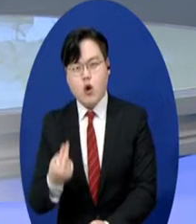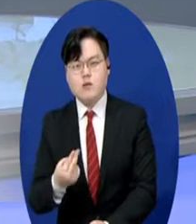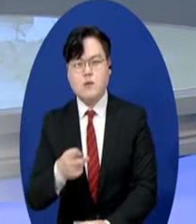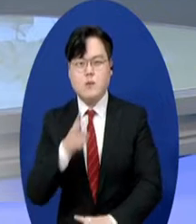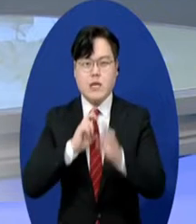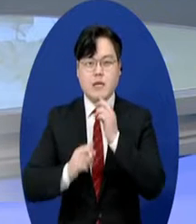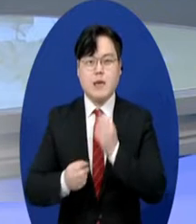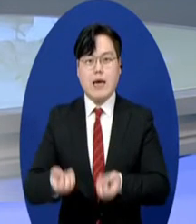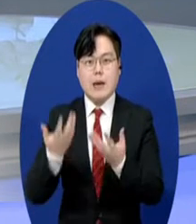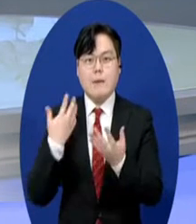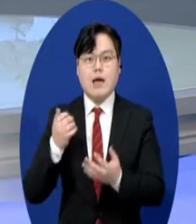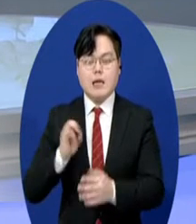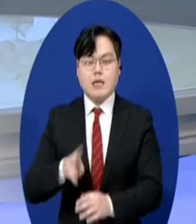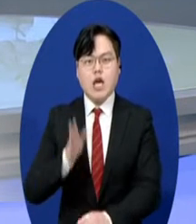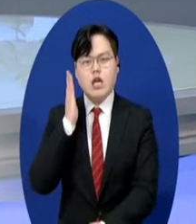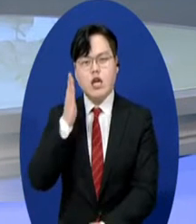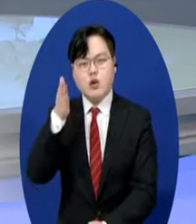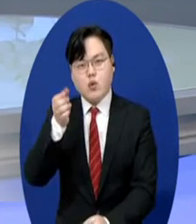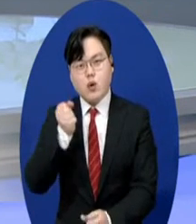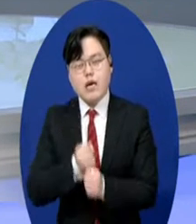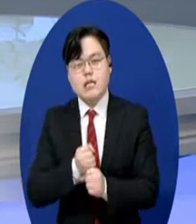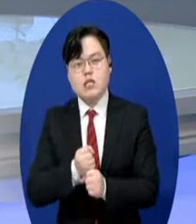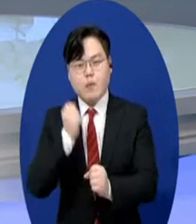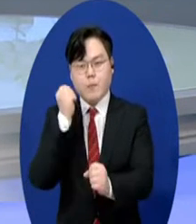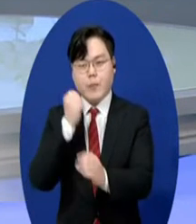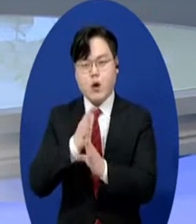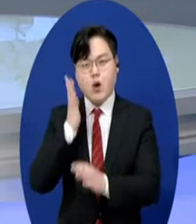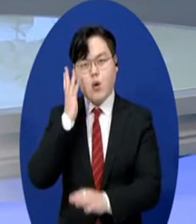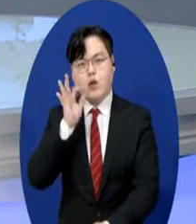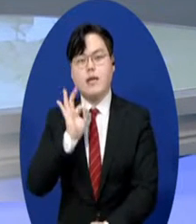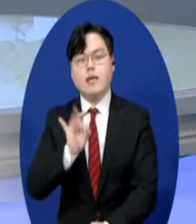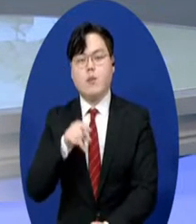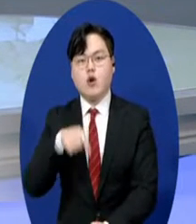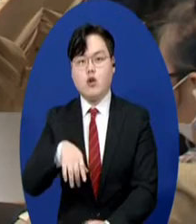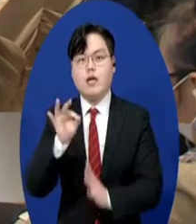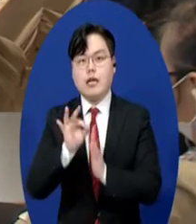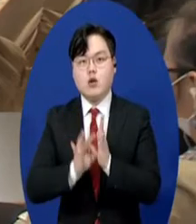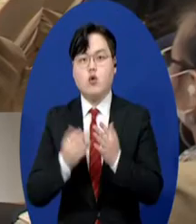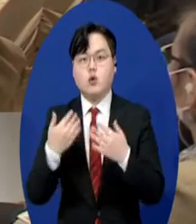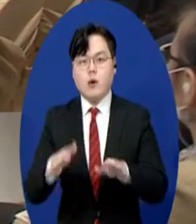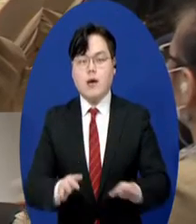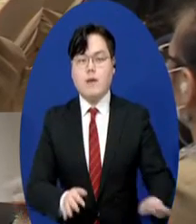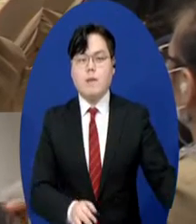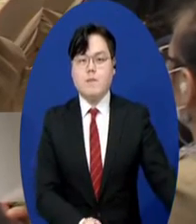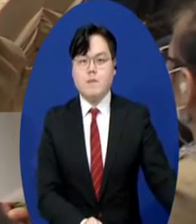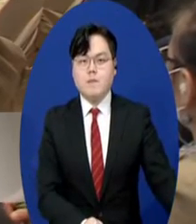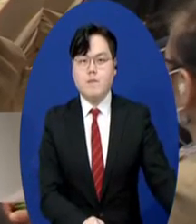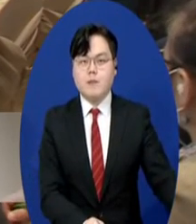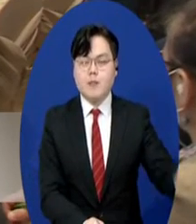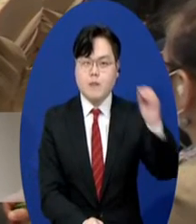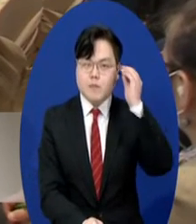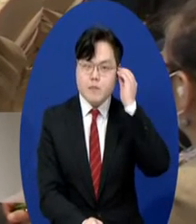бодлого алдагдахад хүрсэрсэн цаашид хэрхэн ажиллаж ямар бодлогоор явах тухай өнөөдөр хэлэлцлээ.